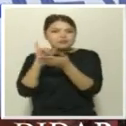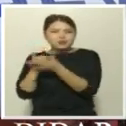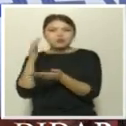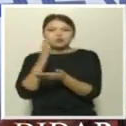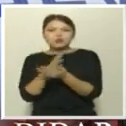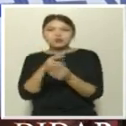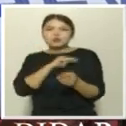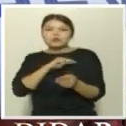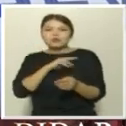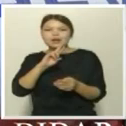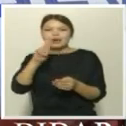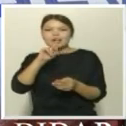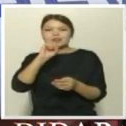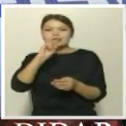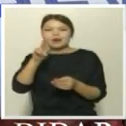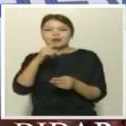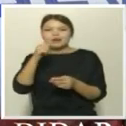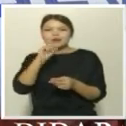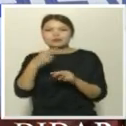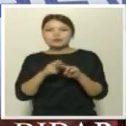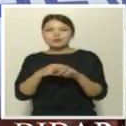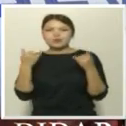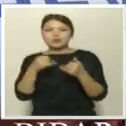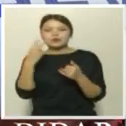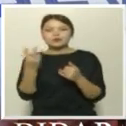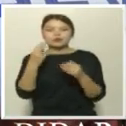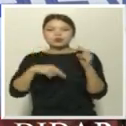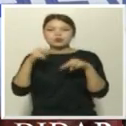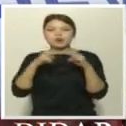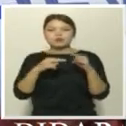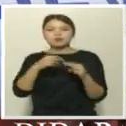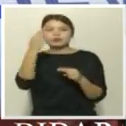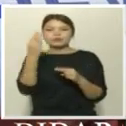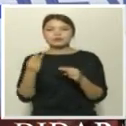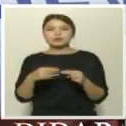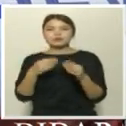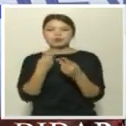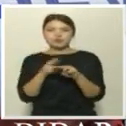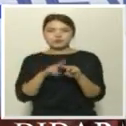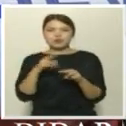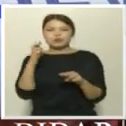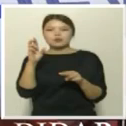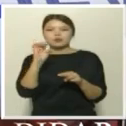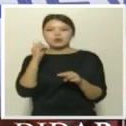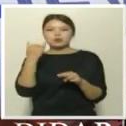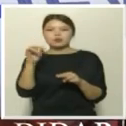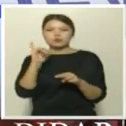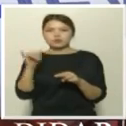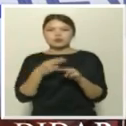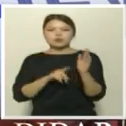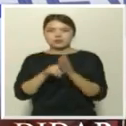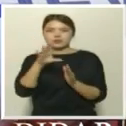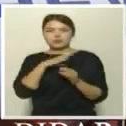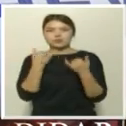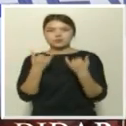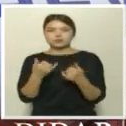национальная компания «Казахгаз» начала строительство второй нитки магистрального газопровода Бейнеу-Жаноузен. Реализация проекта